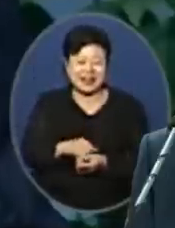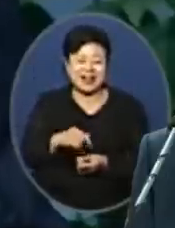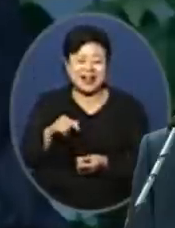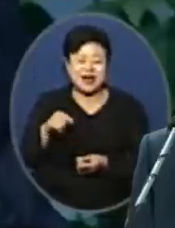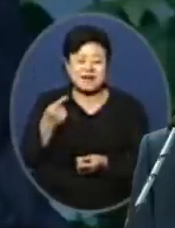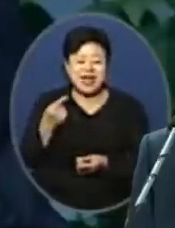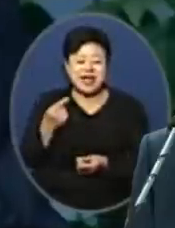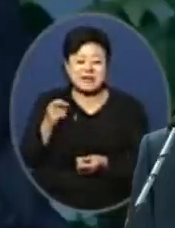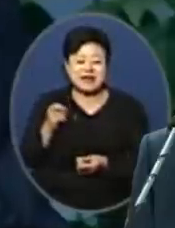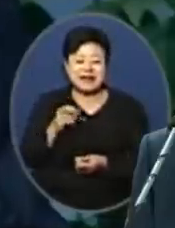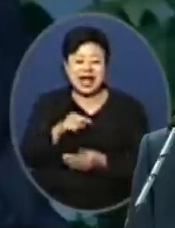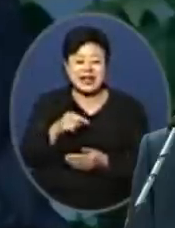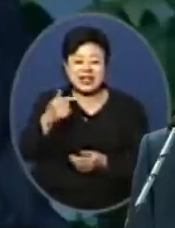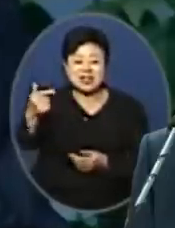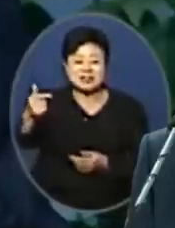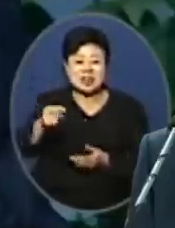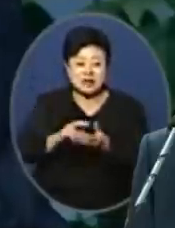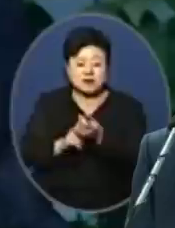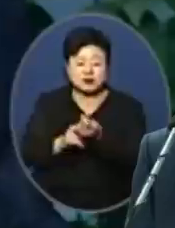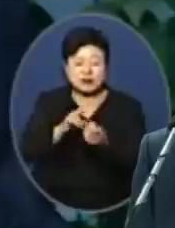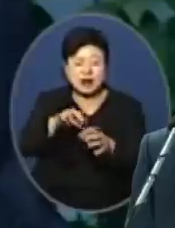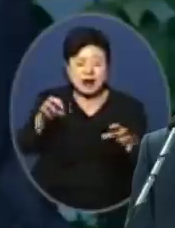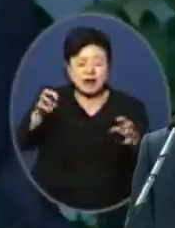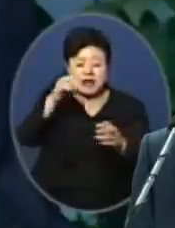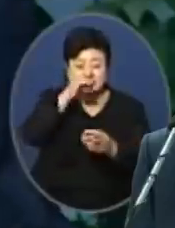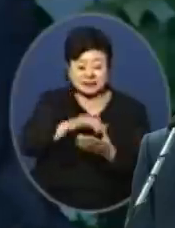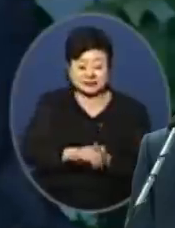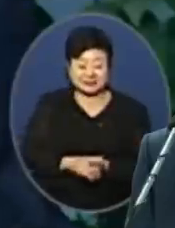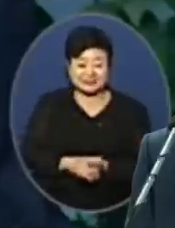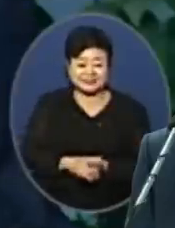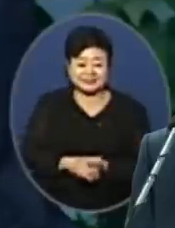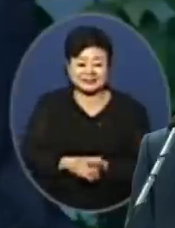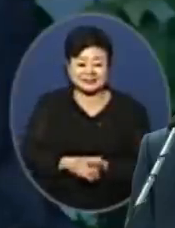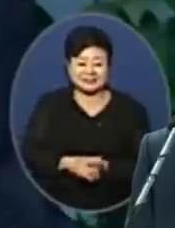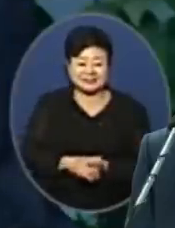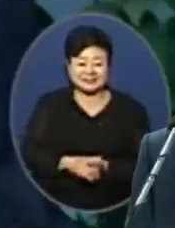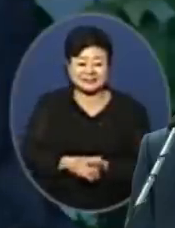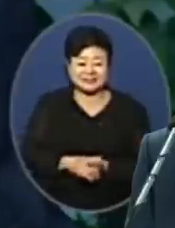있다요. 요사이 평균 미용실이 너무나 많아서